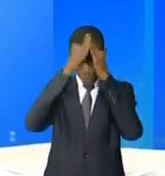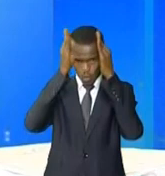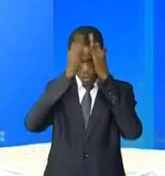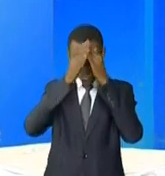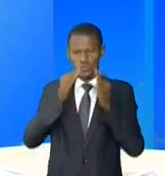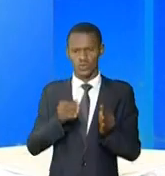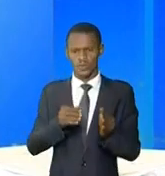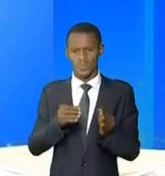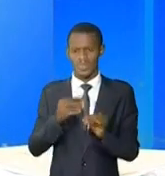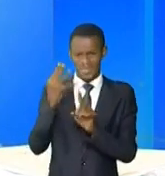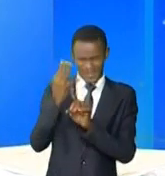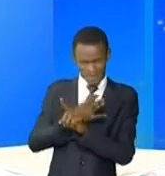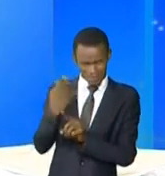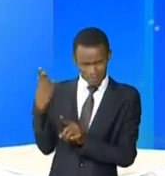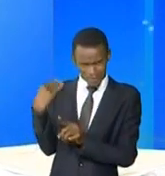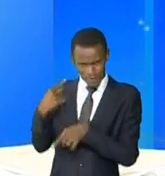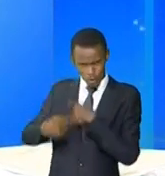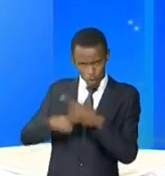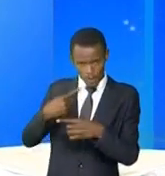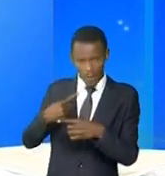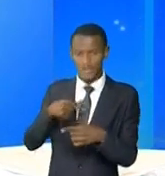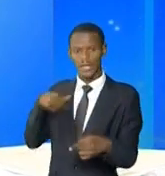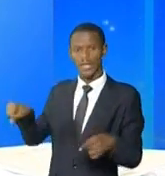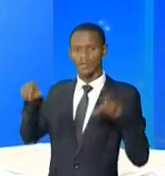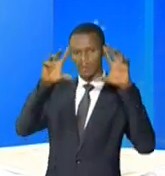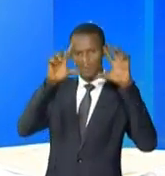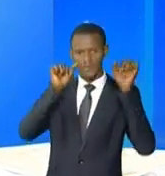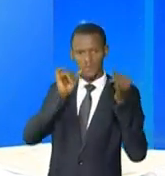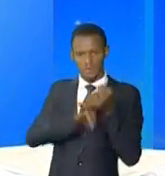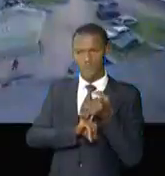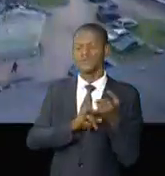pour se rendre compte de l'état d'avancement de travaux. Naïcha Kiala, charmant Lélo.